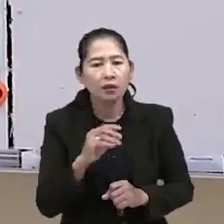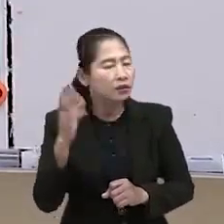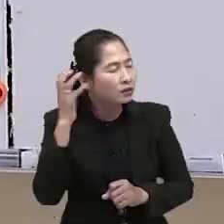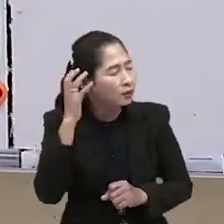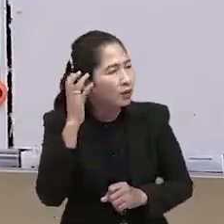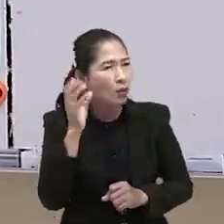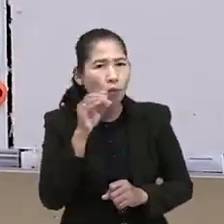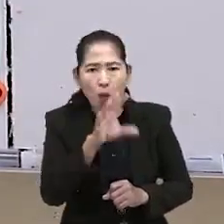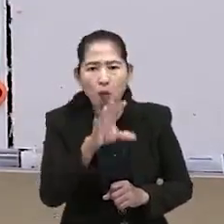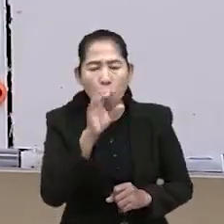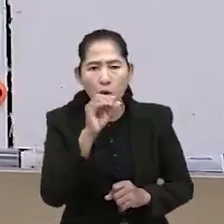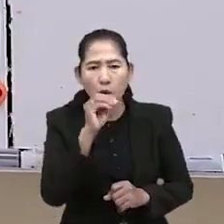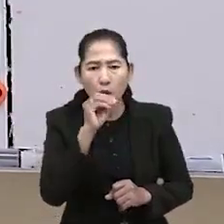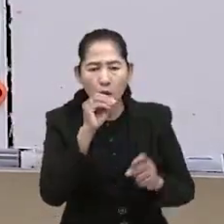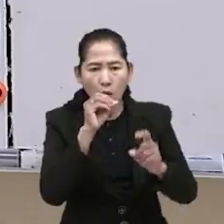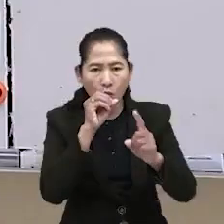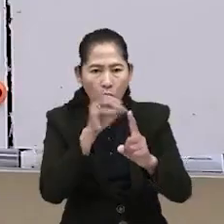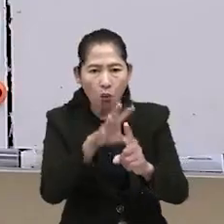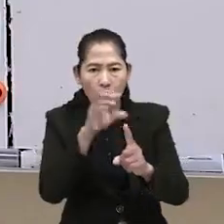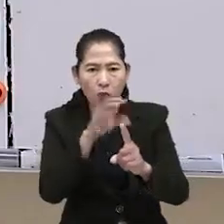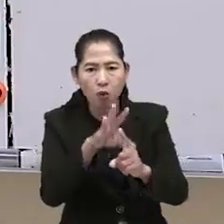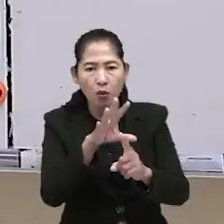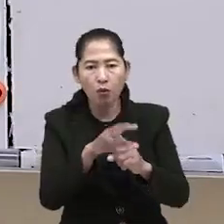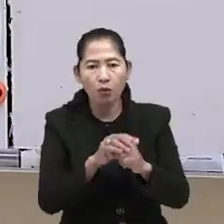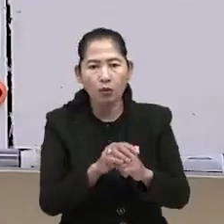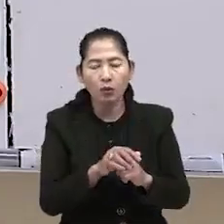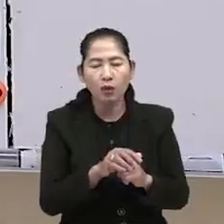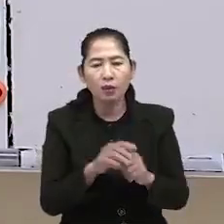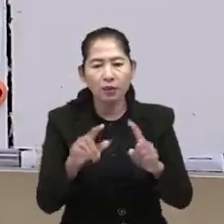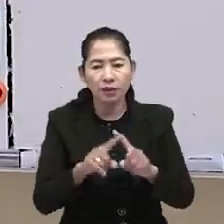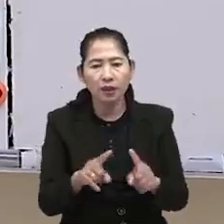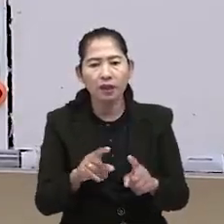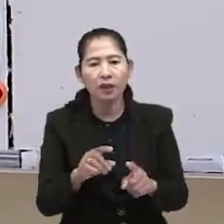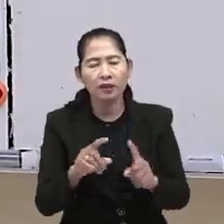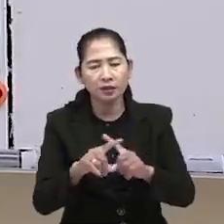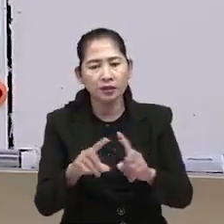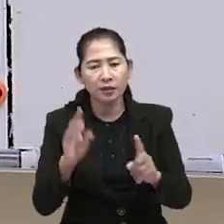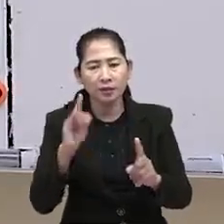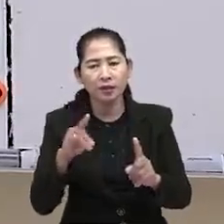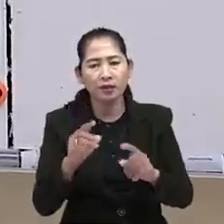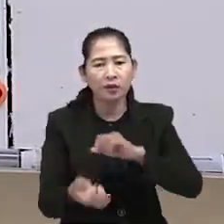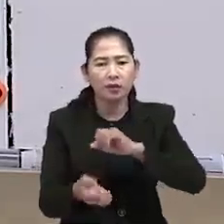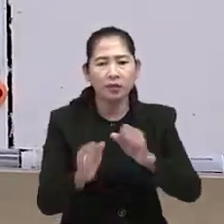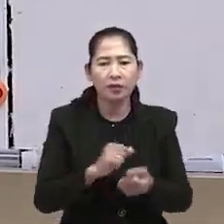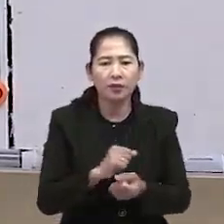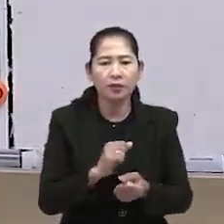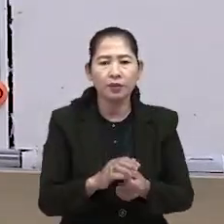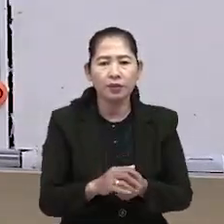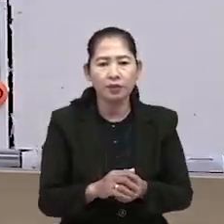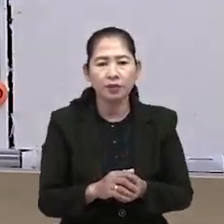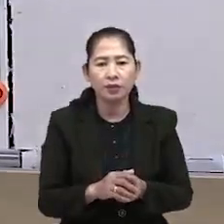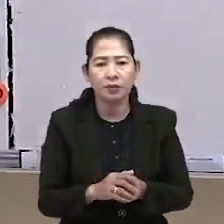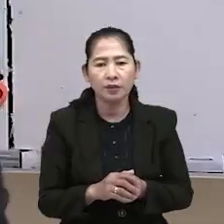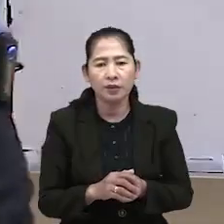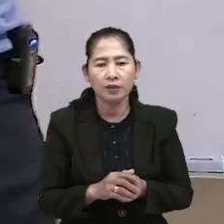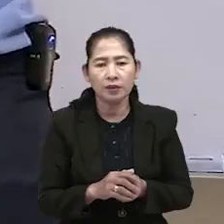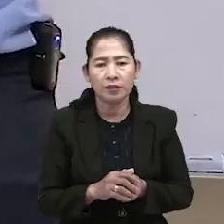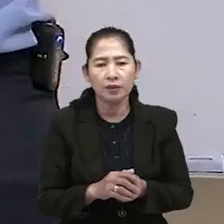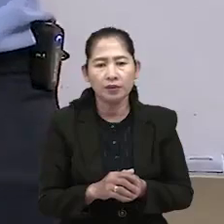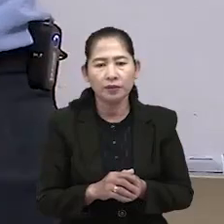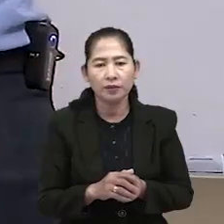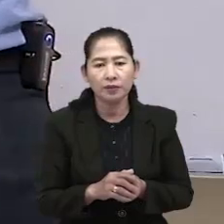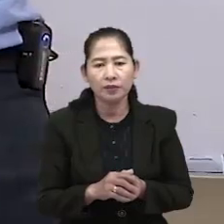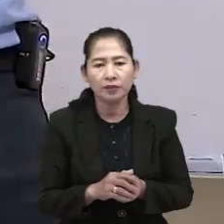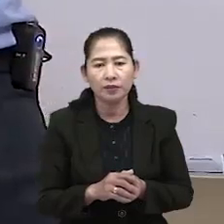ម្លេងព្រុសយ៉ាងម៉េចដែរសម្រាប់សត្វឆ្កែប្រើសម្លេងព្រុសណាកូនណាតែបើសិនជាសត្វផ្សេងផ្សេងគឺយើងផ្លាស់ប្ដូរទៅតាមហ្នឹងចាអញ្ចឹងខ្ញុំ